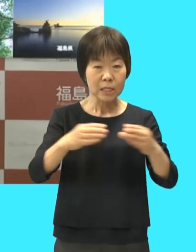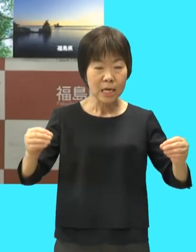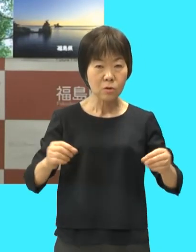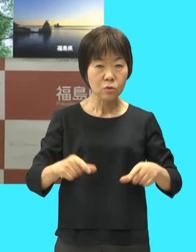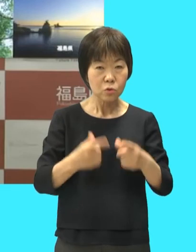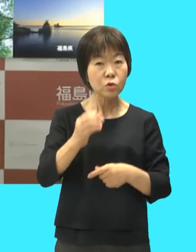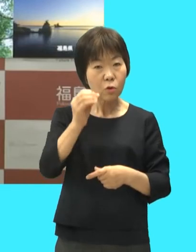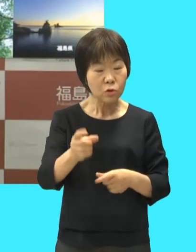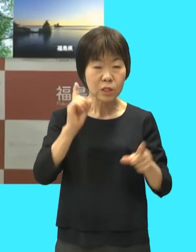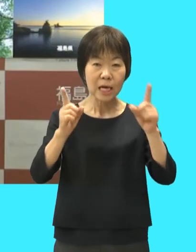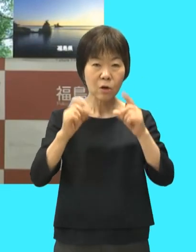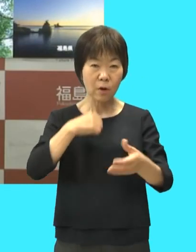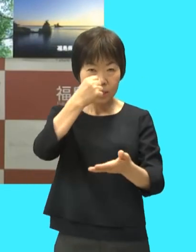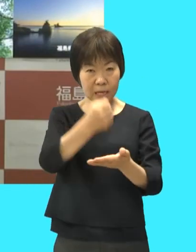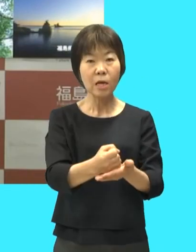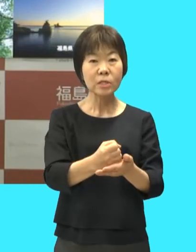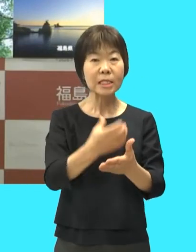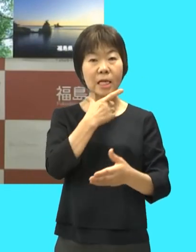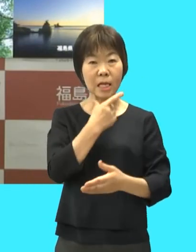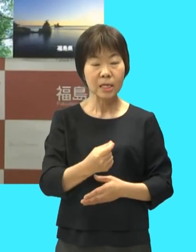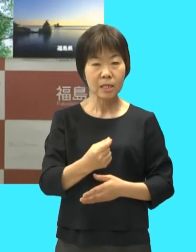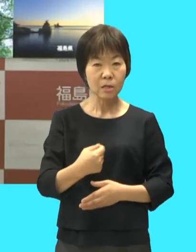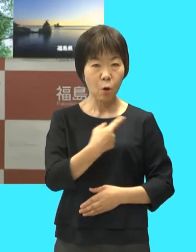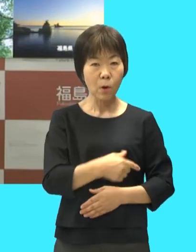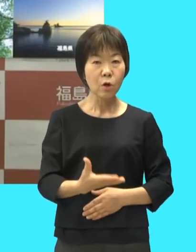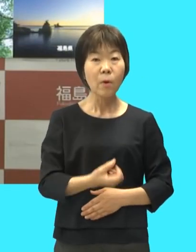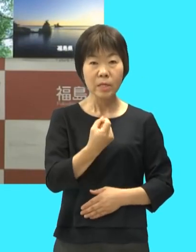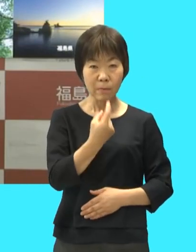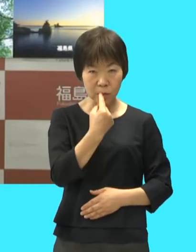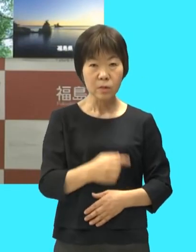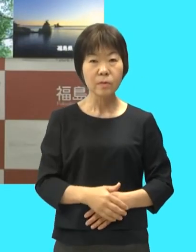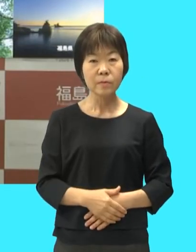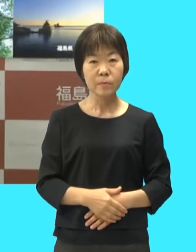祭を成功させていきたい、その思いを持っております。